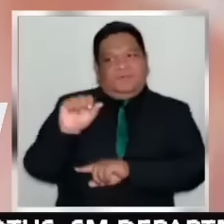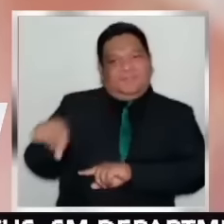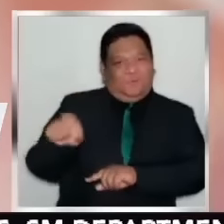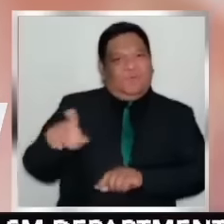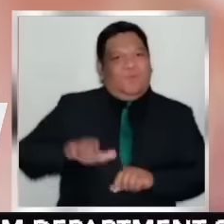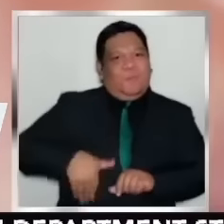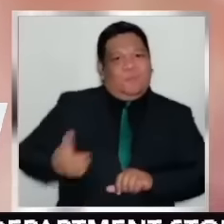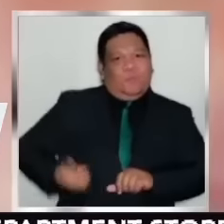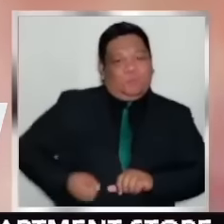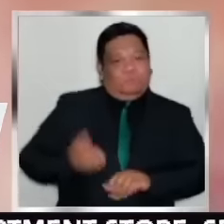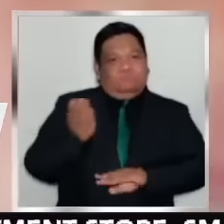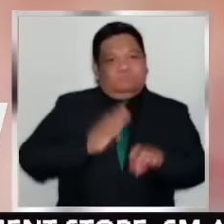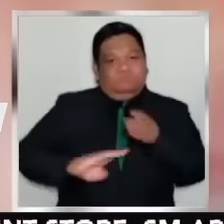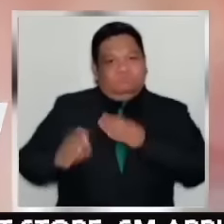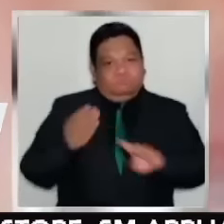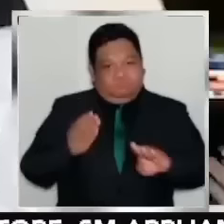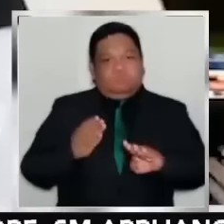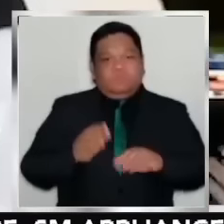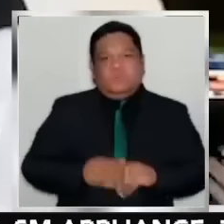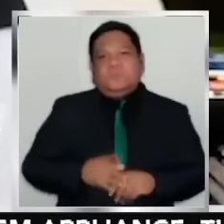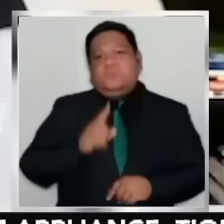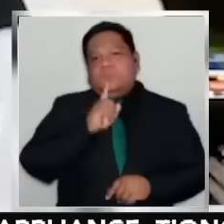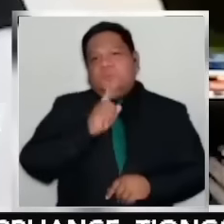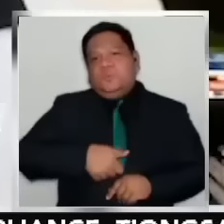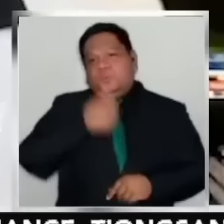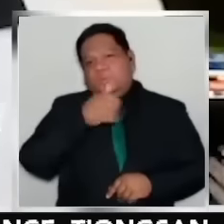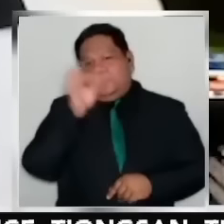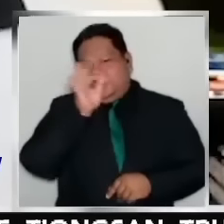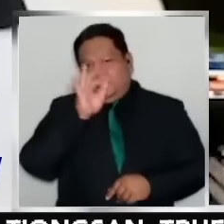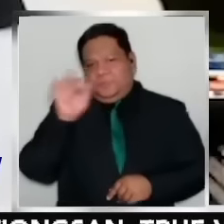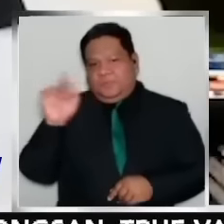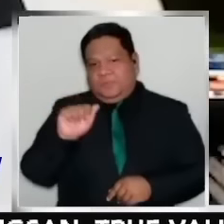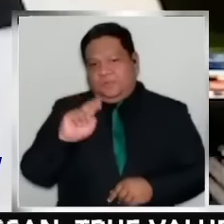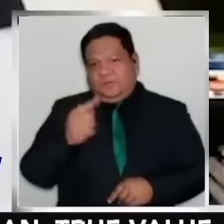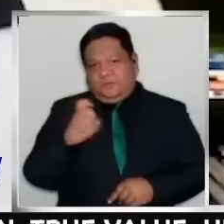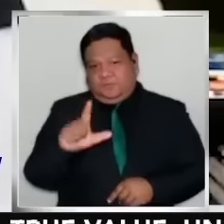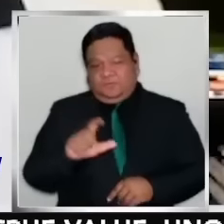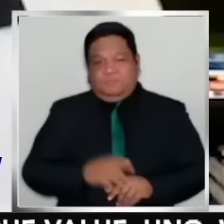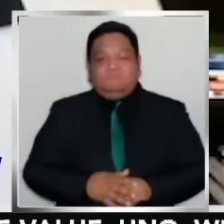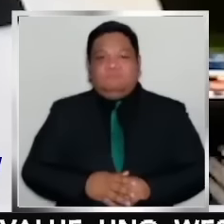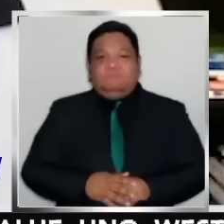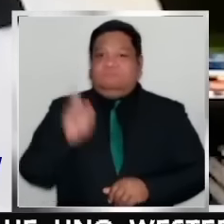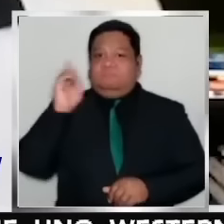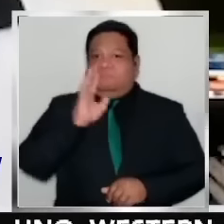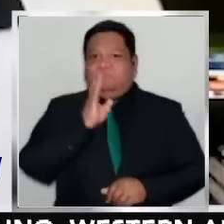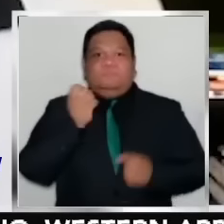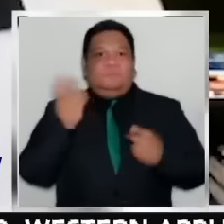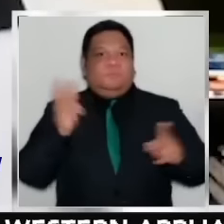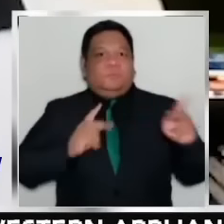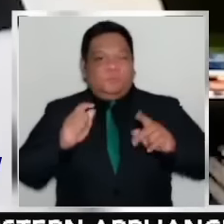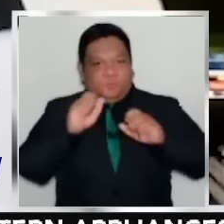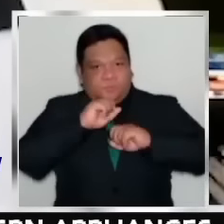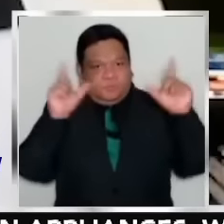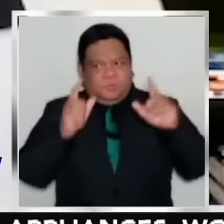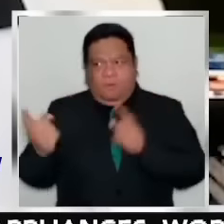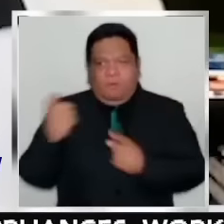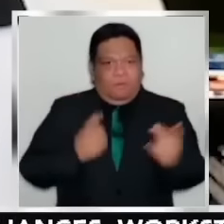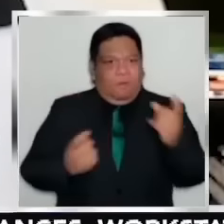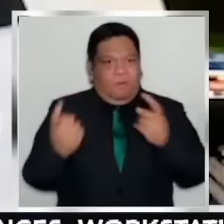Bukator Women's Single Bamboo Shield Form. Madami pong nagulat and tinatanong din po kami ng mga nakakalaban po namin